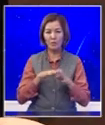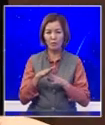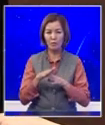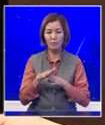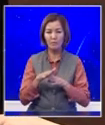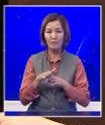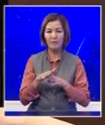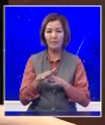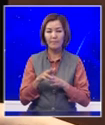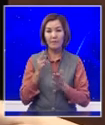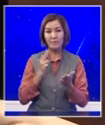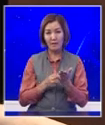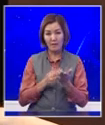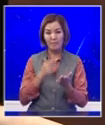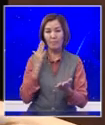жағдайда уже сосын